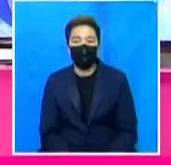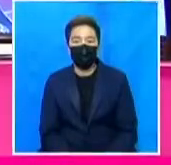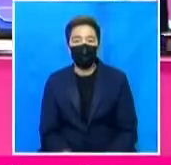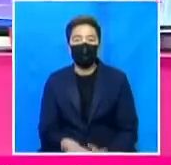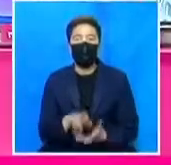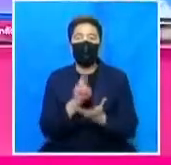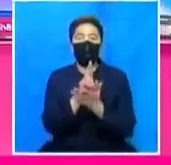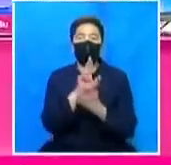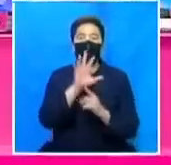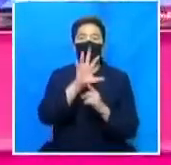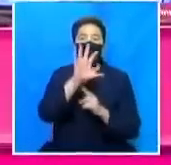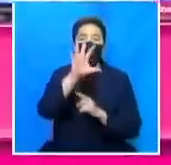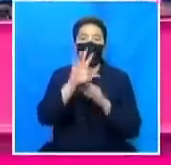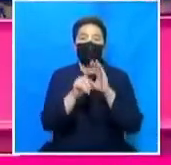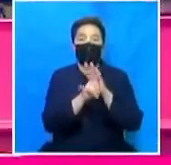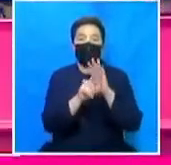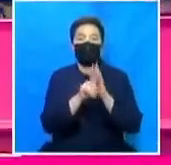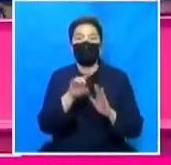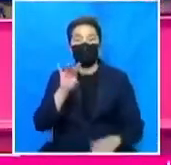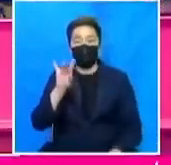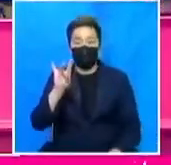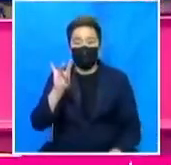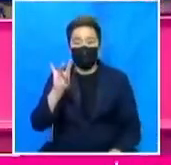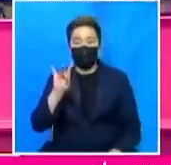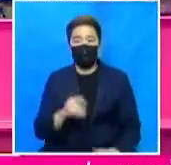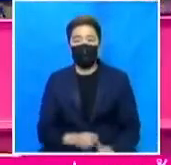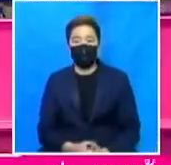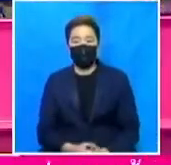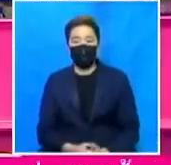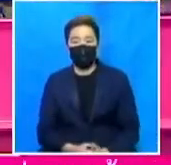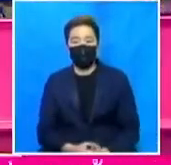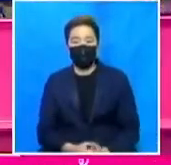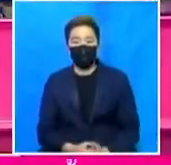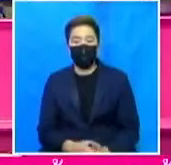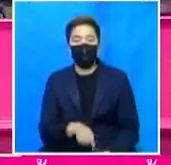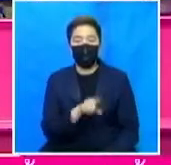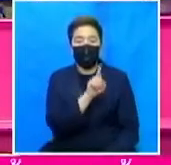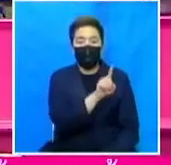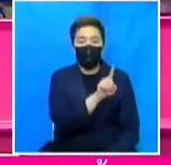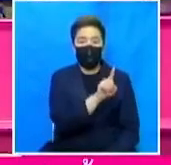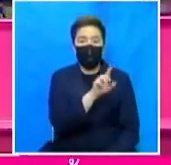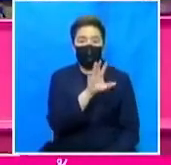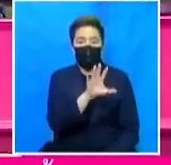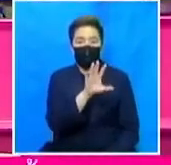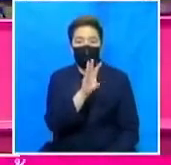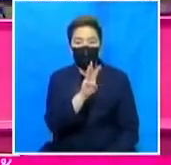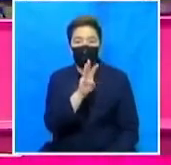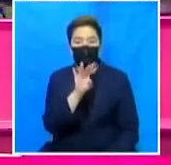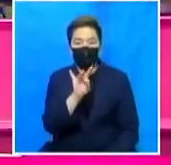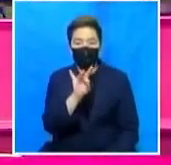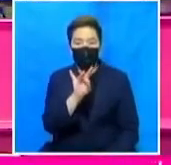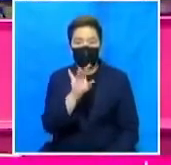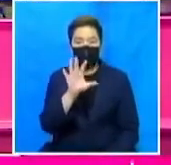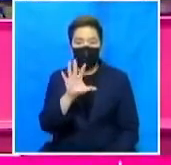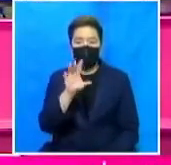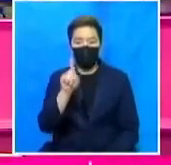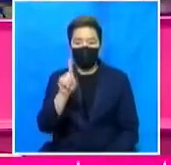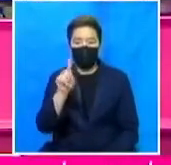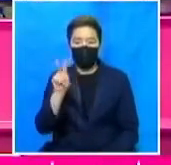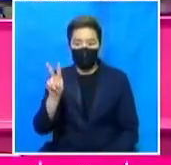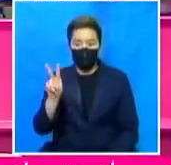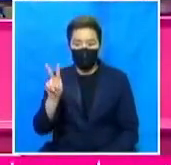อันดับที่5หมุนครั้งที่8เลขที่ออก1ห้าหกแปดห้าหนึ่งส